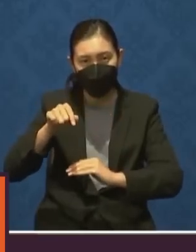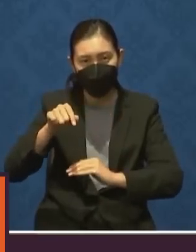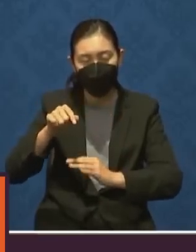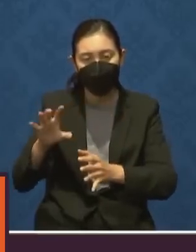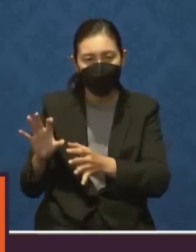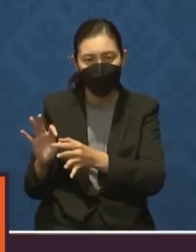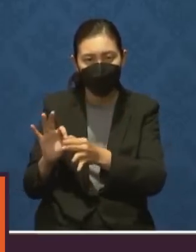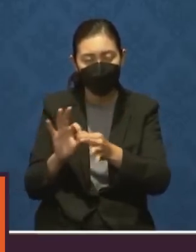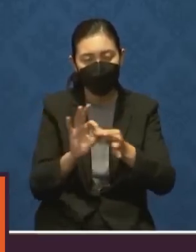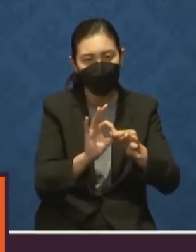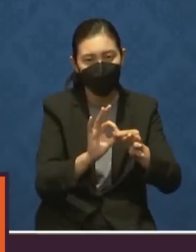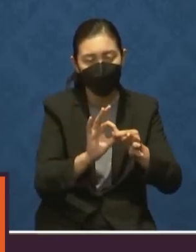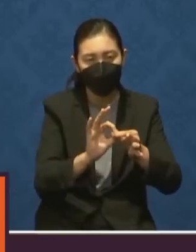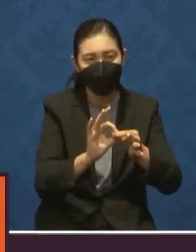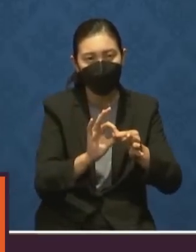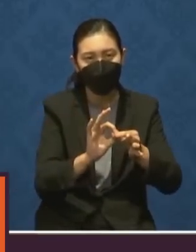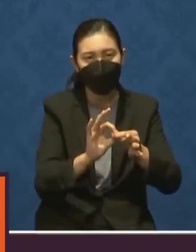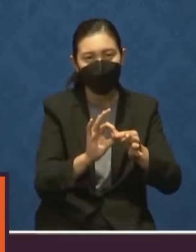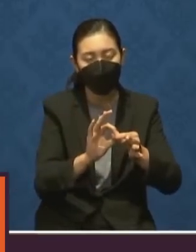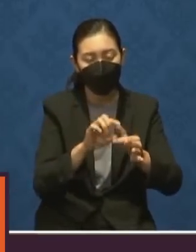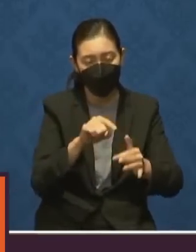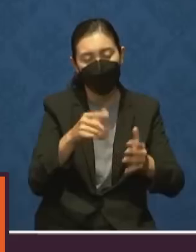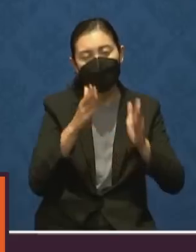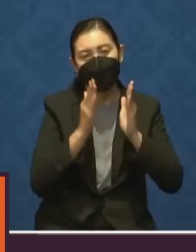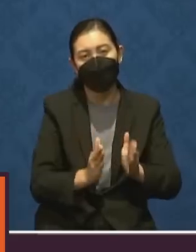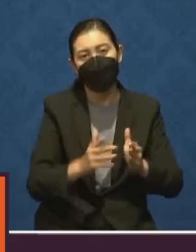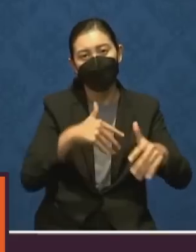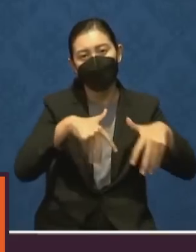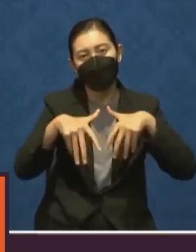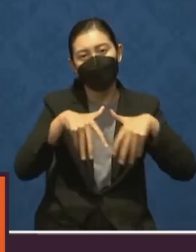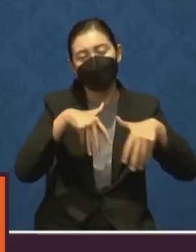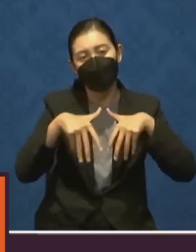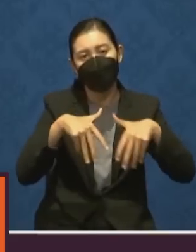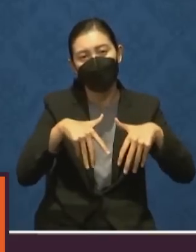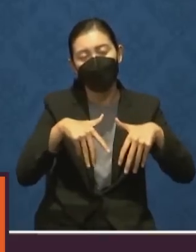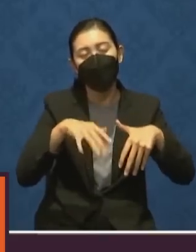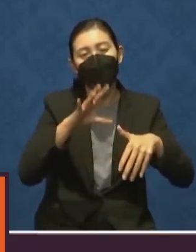ฟ้า เป็คนจ่าย